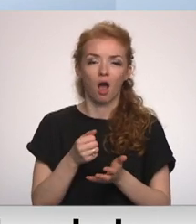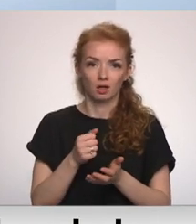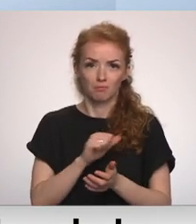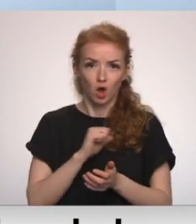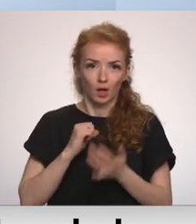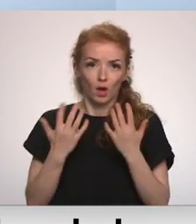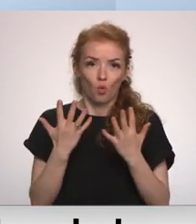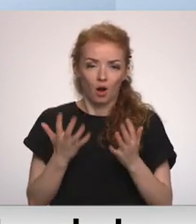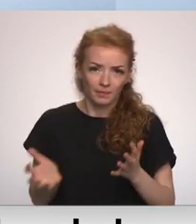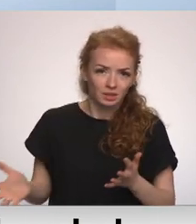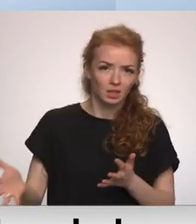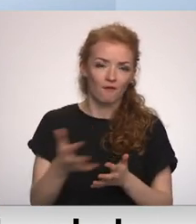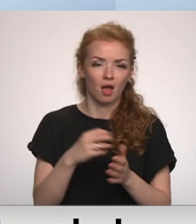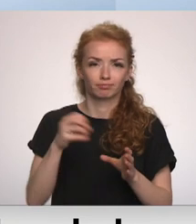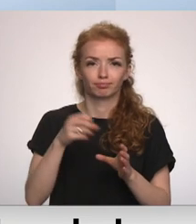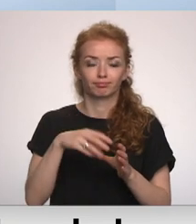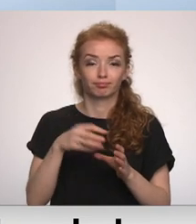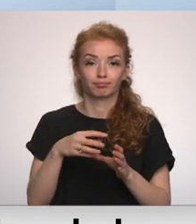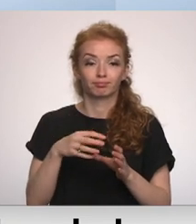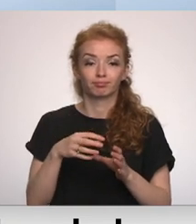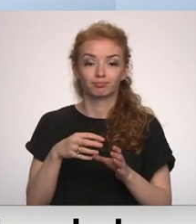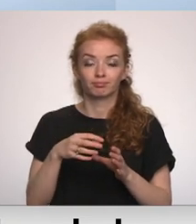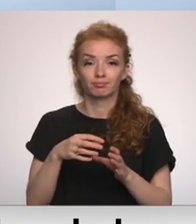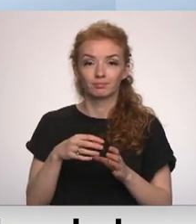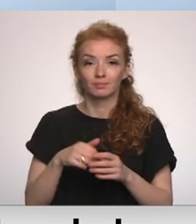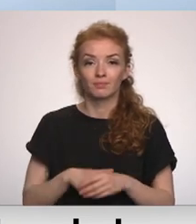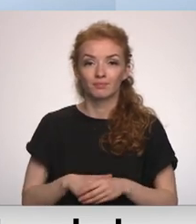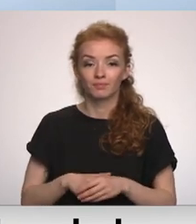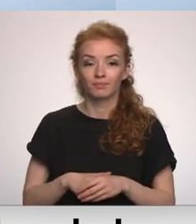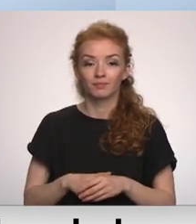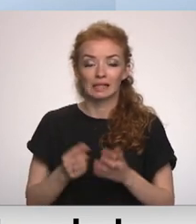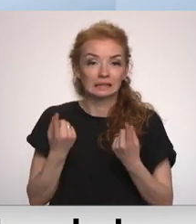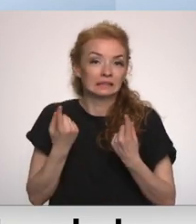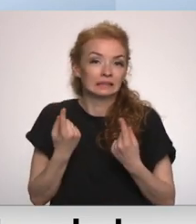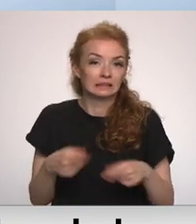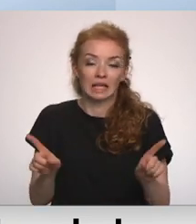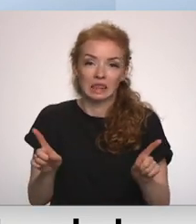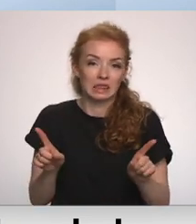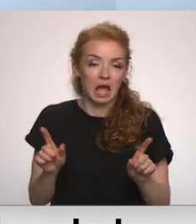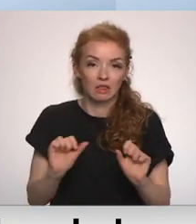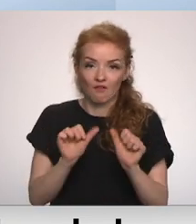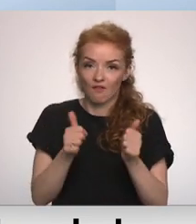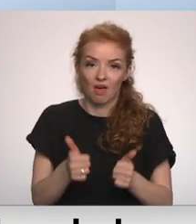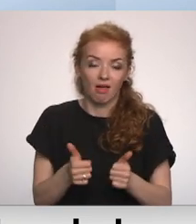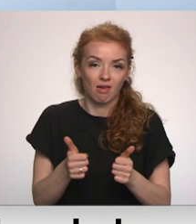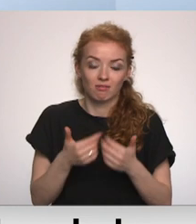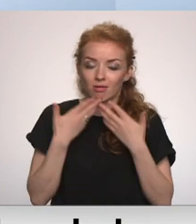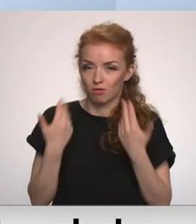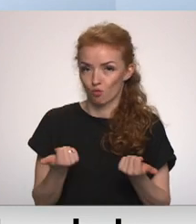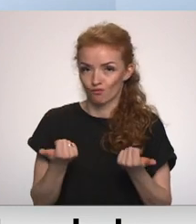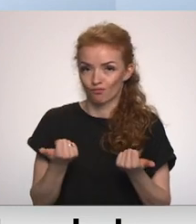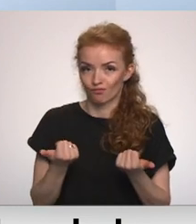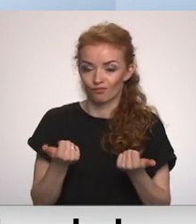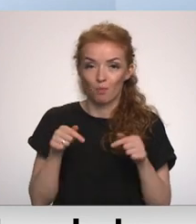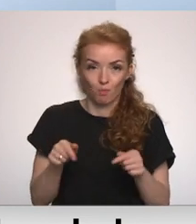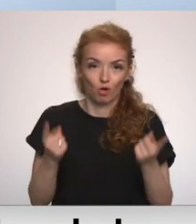fiziski nolasīt, jo nu, citādāki nekādi līdzekļi nav